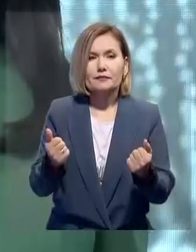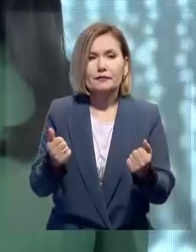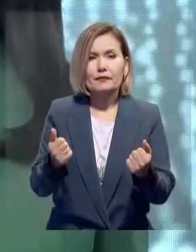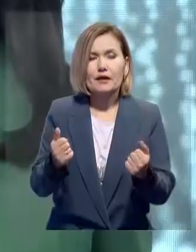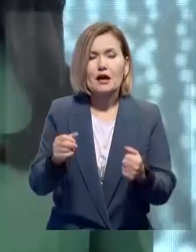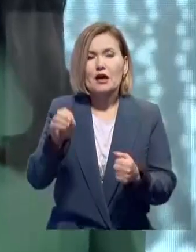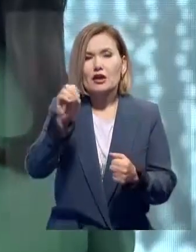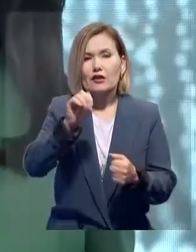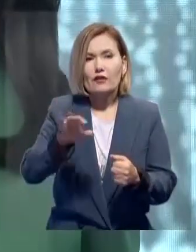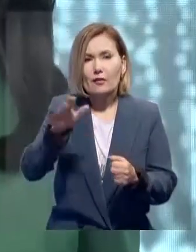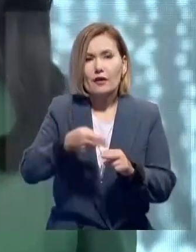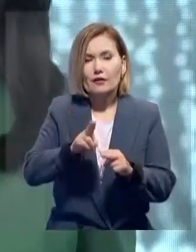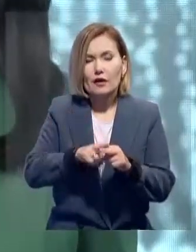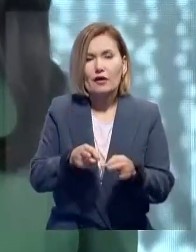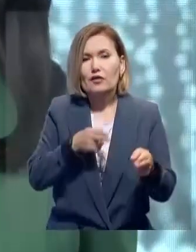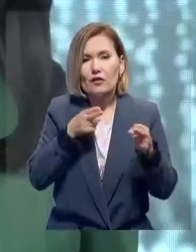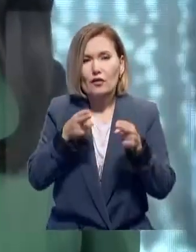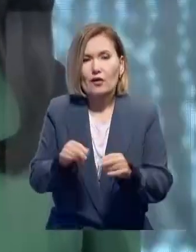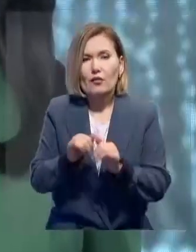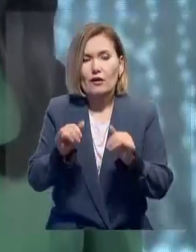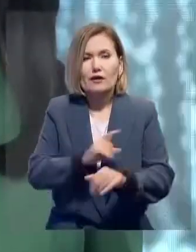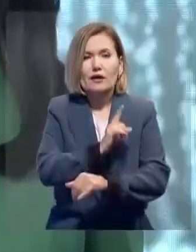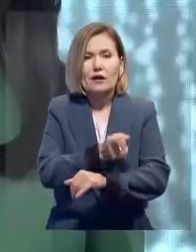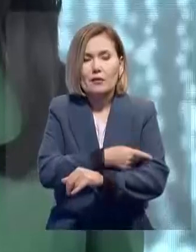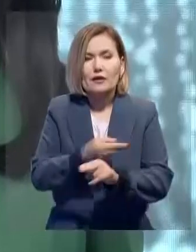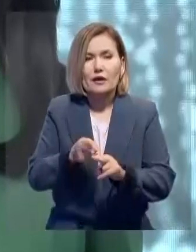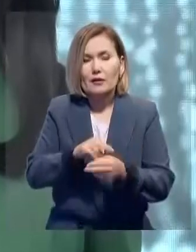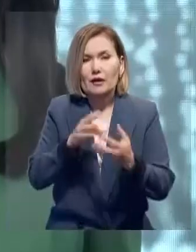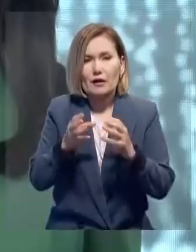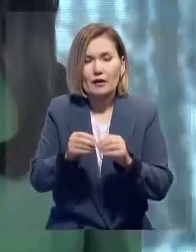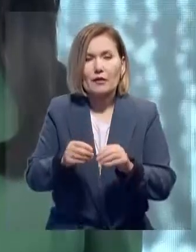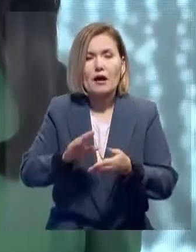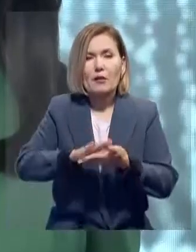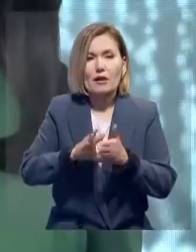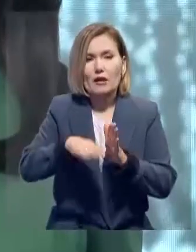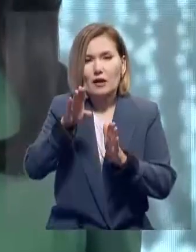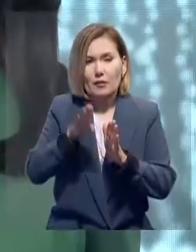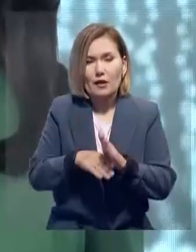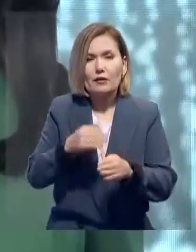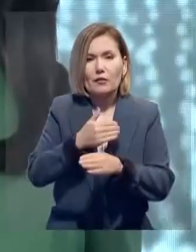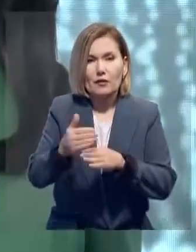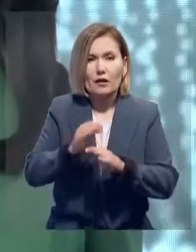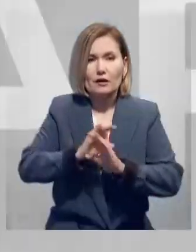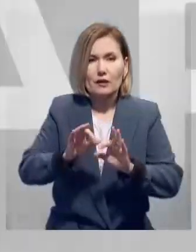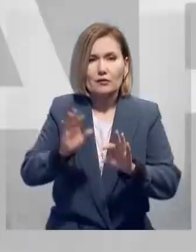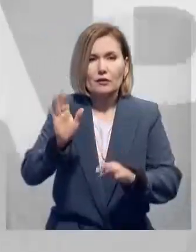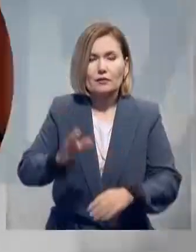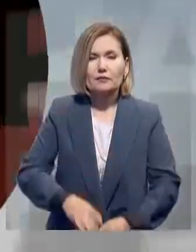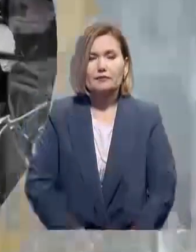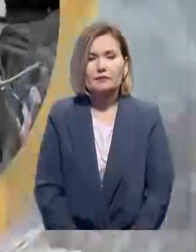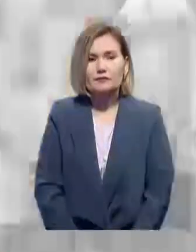Кәрі құрлықта миграция дағдарысы жайлағалы қашан, бірақ соңғы күндері ахуал тіпті ушықты, сәлденген тарқатам.